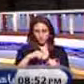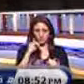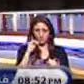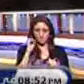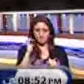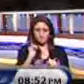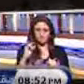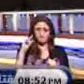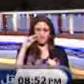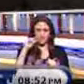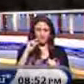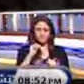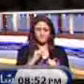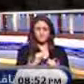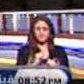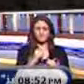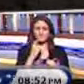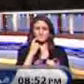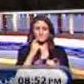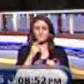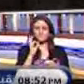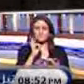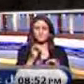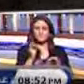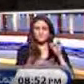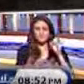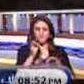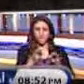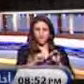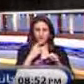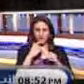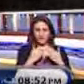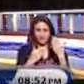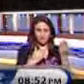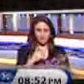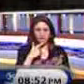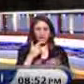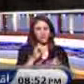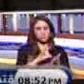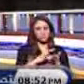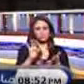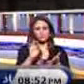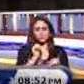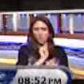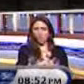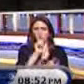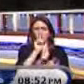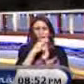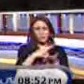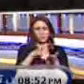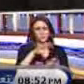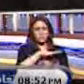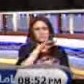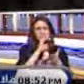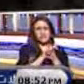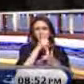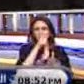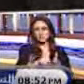محمد جمال قام بتقديم استشكال لمحكمه شبين الكوم على اساس الغاء هذا الحكم او الحبس، الا انه